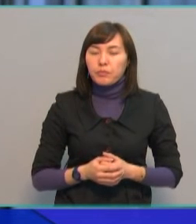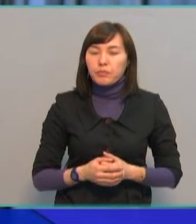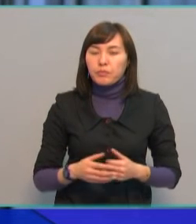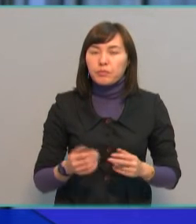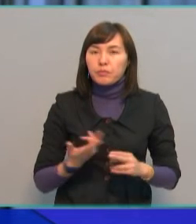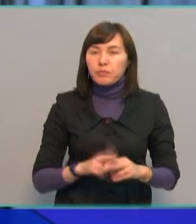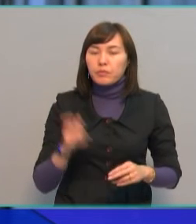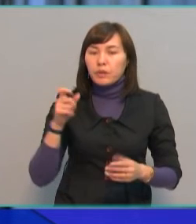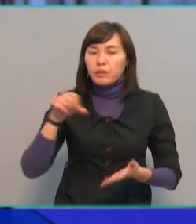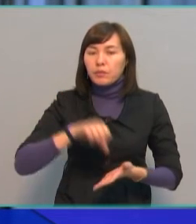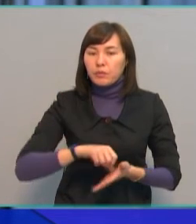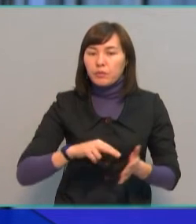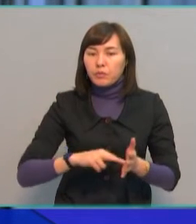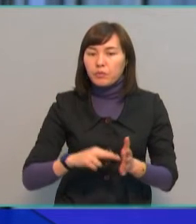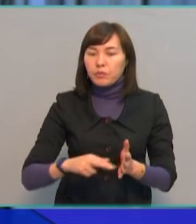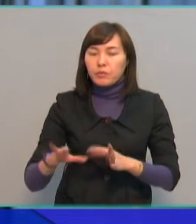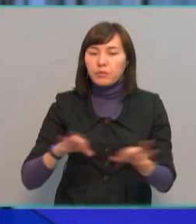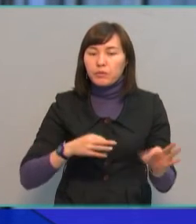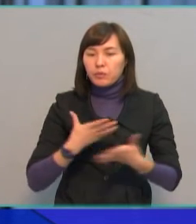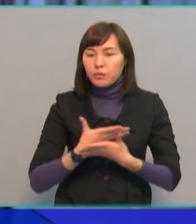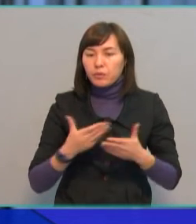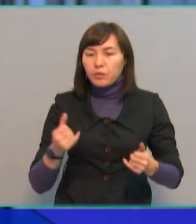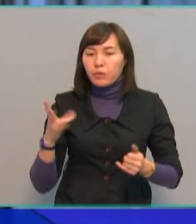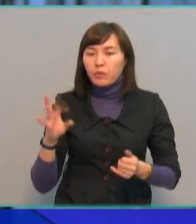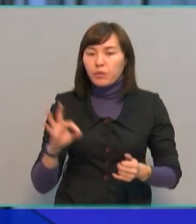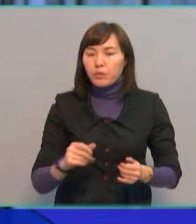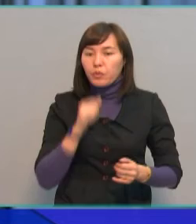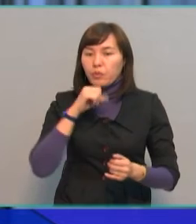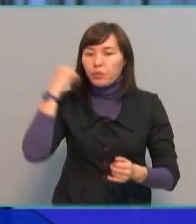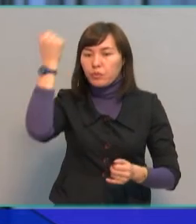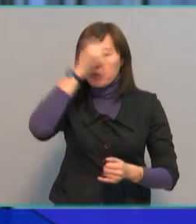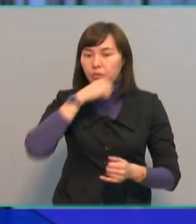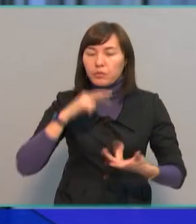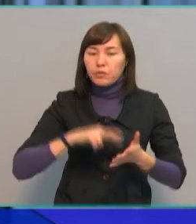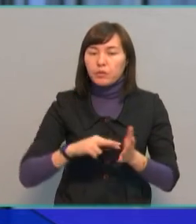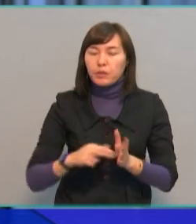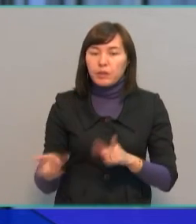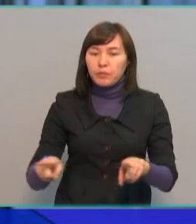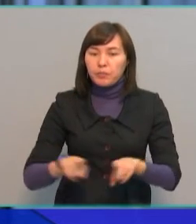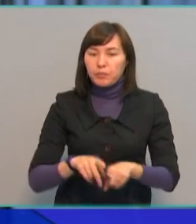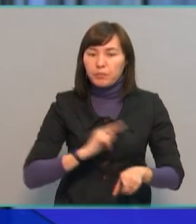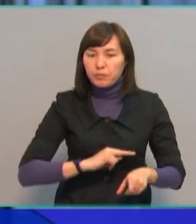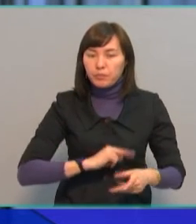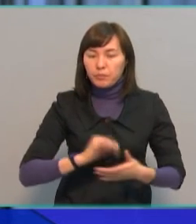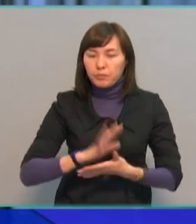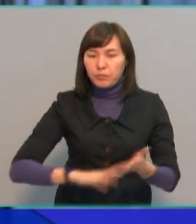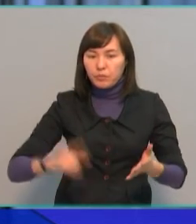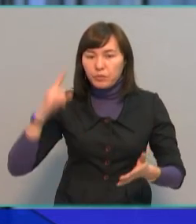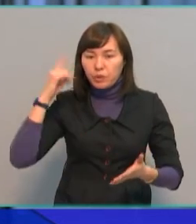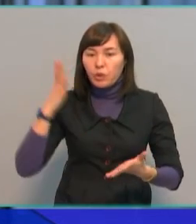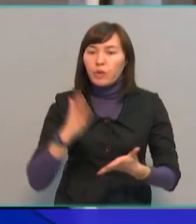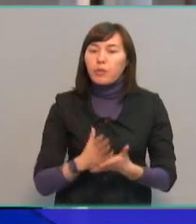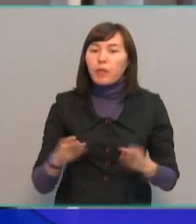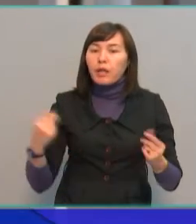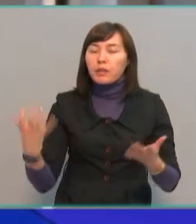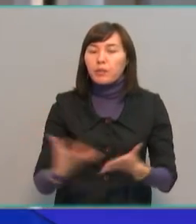адам қатысады деп жоспар әлі құрған жоқпыз. Дегенмен былтырғы жоспарға сәйкес жұмыс жүргізеді деген ойдамыз.